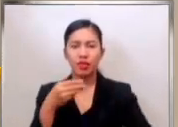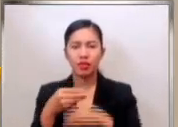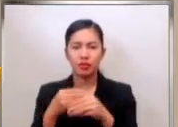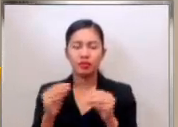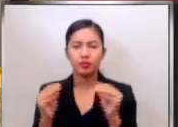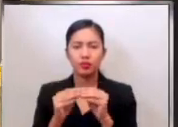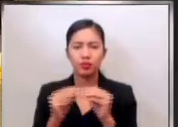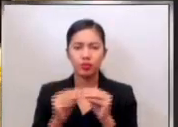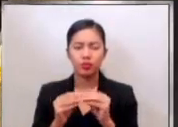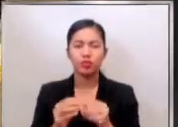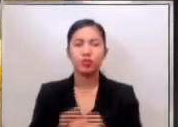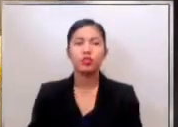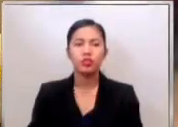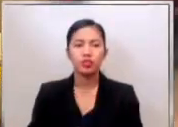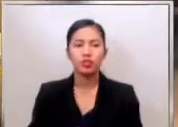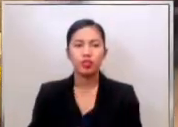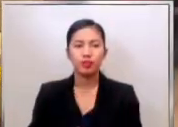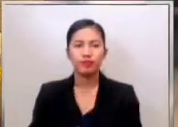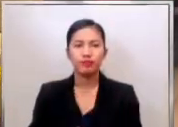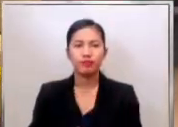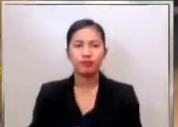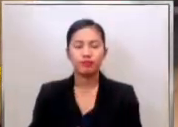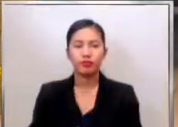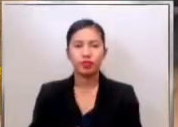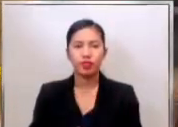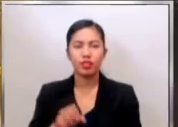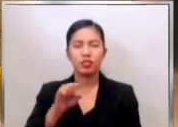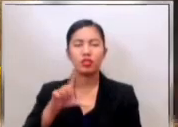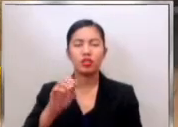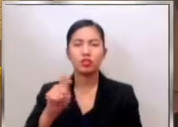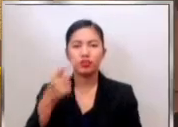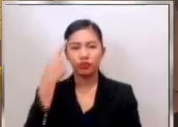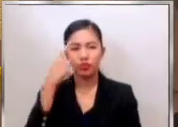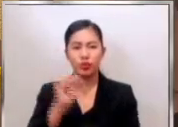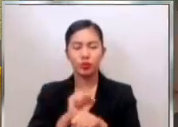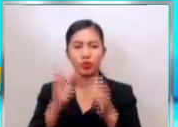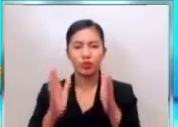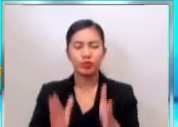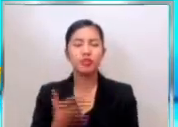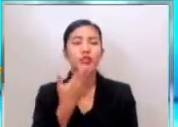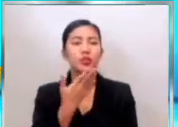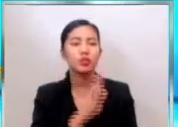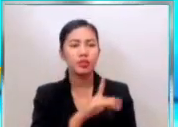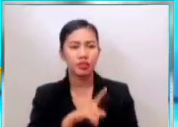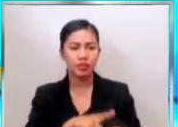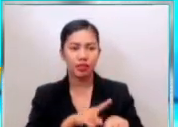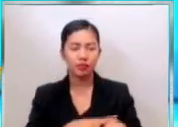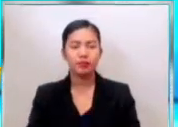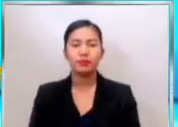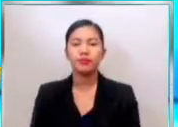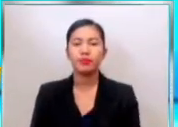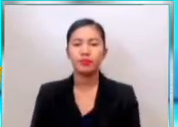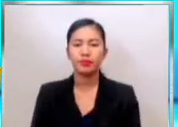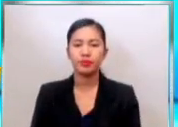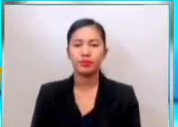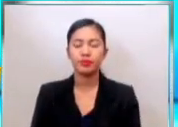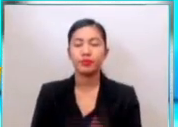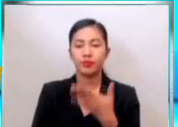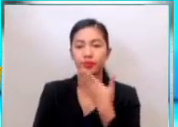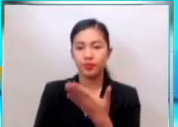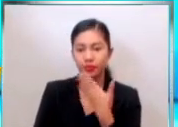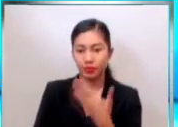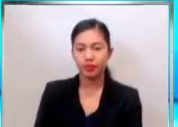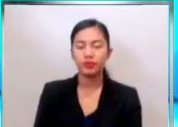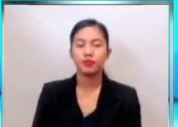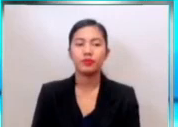mga manggagawa. Okay. Sige po. Maraming salamat po sa oras na ibinahagi niyo po sa Balitang Hali. Maraming salamat, Rocky. Magandang